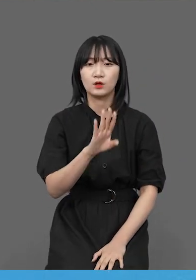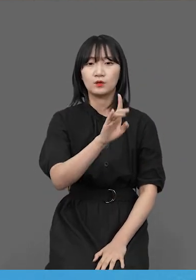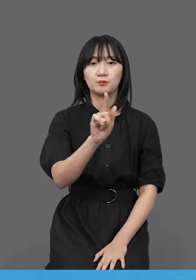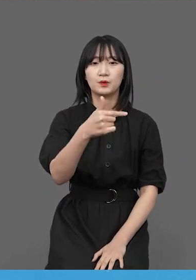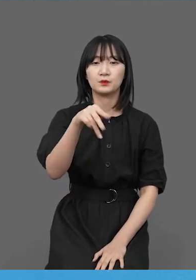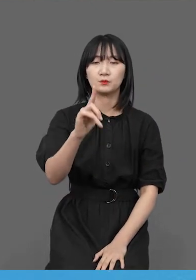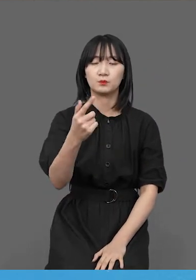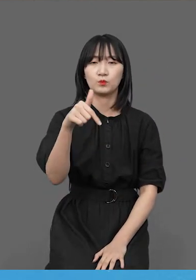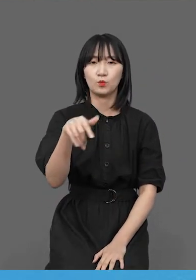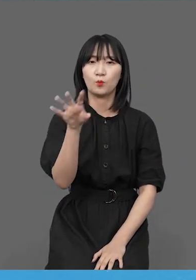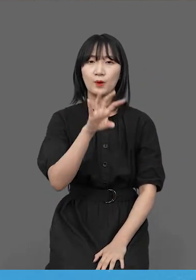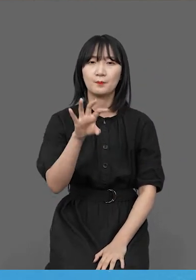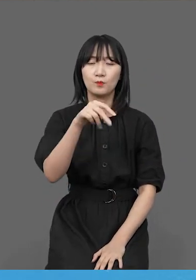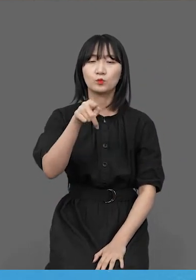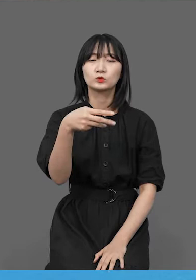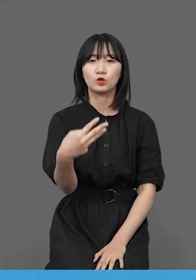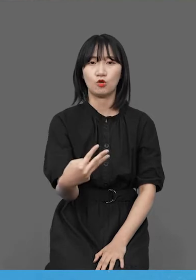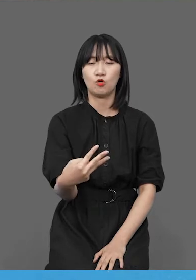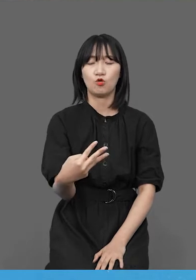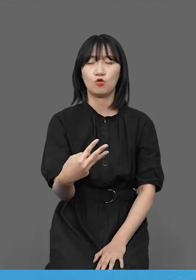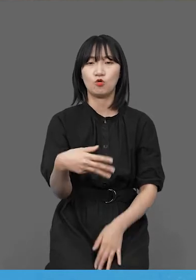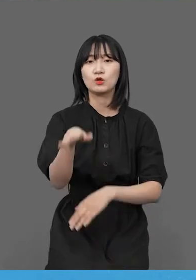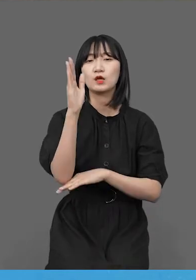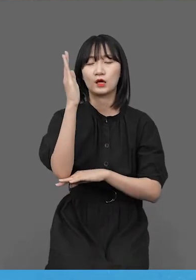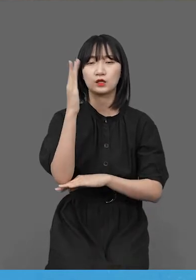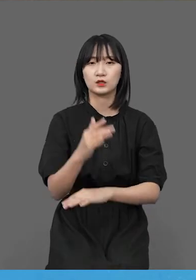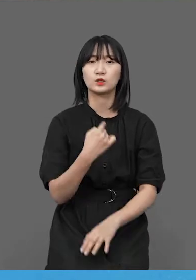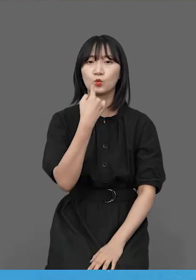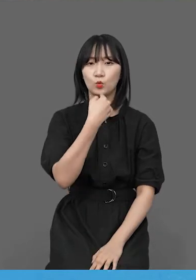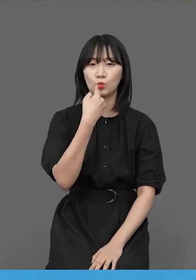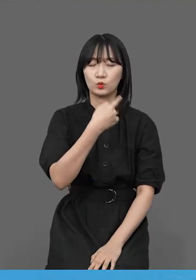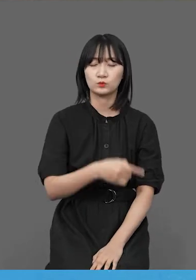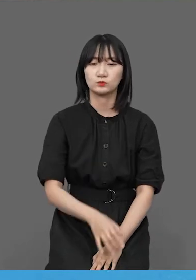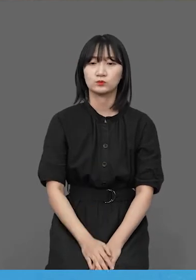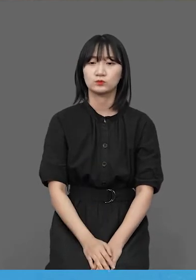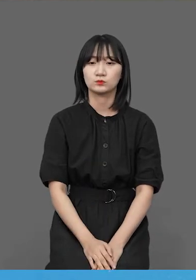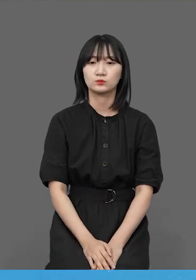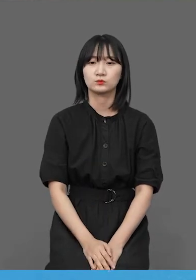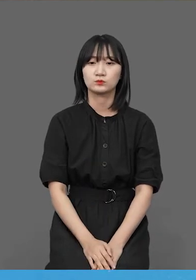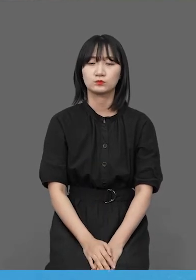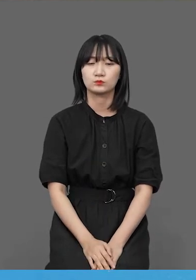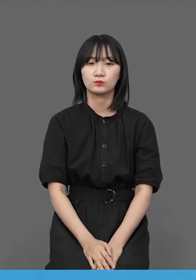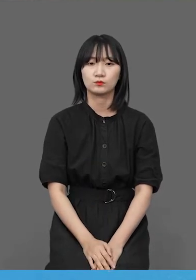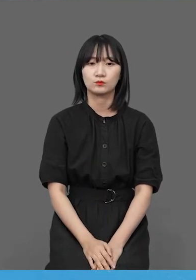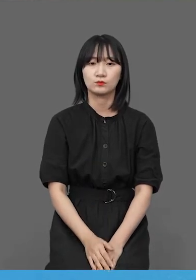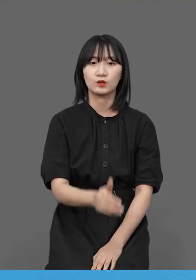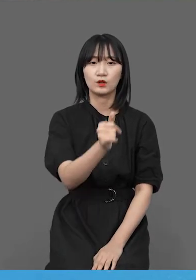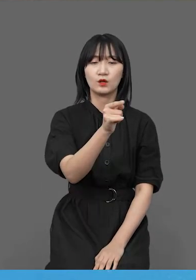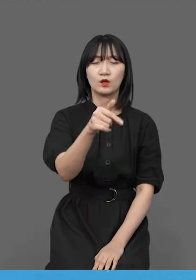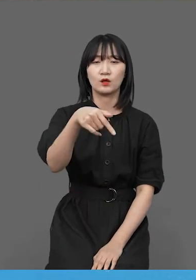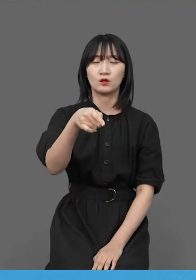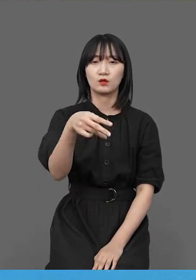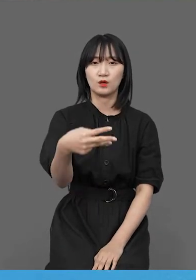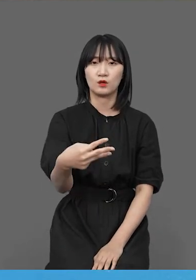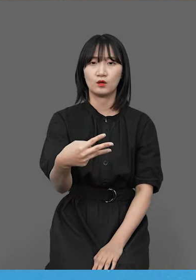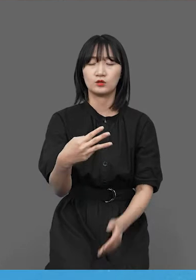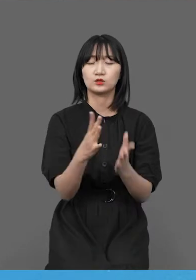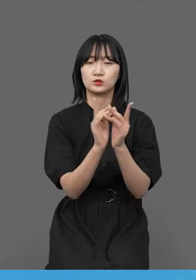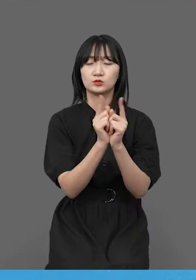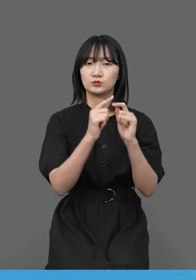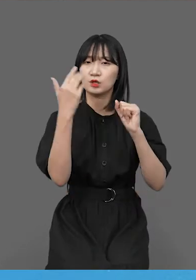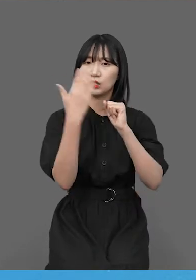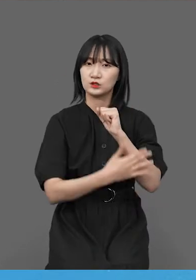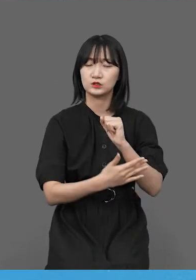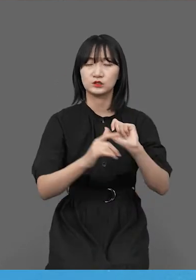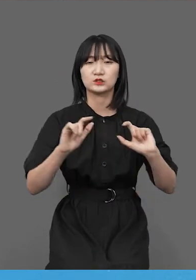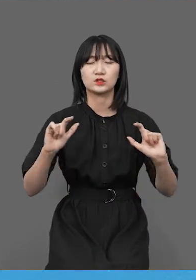반복설이라고 부르는 대표적인 해켈의 이론입니다. 저거는 해켈이 직접 배아를 추출해가지고 사진을 찍어가지고 그런